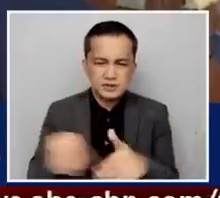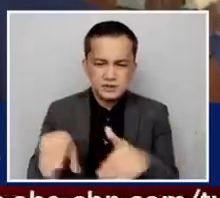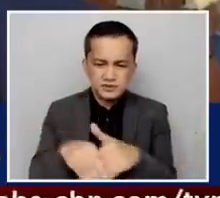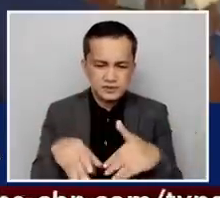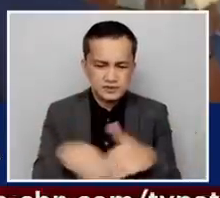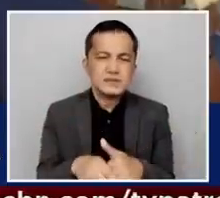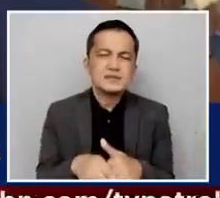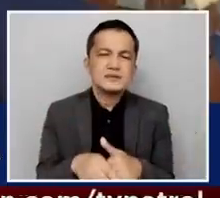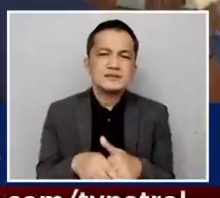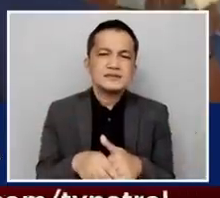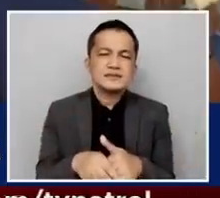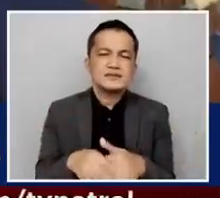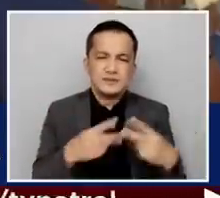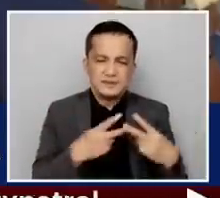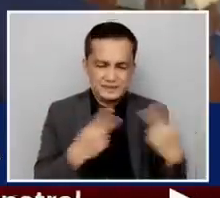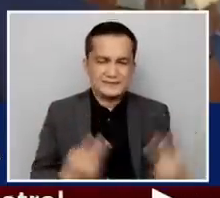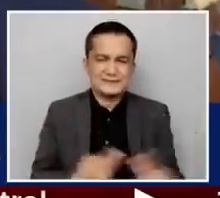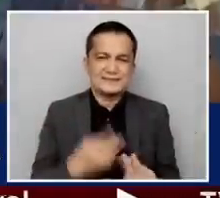ng Mga Puso.